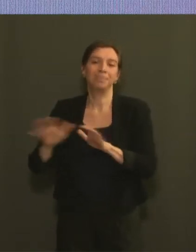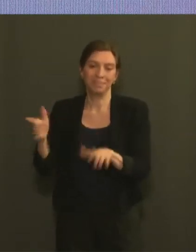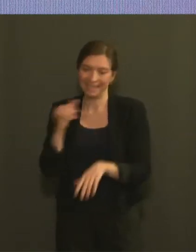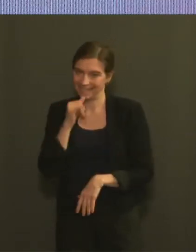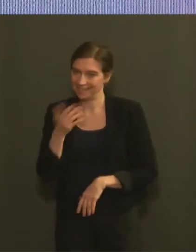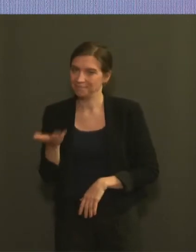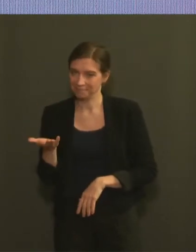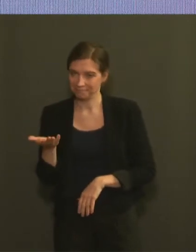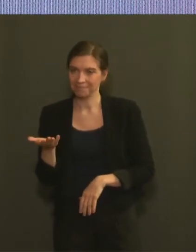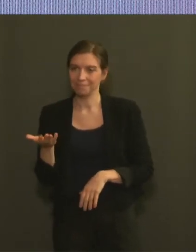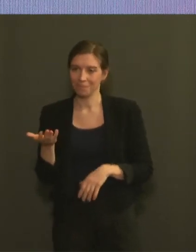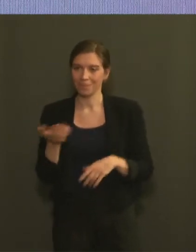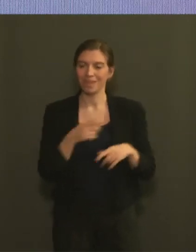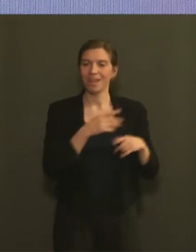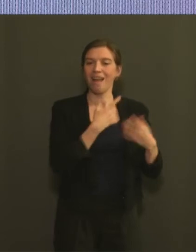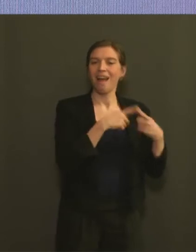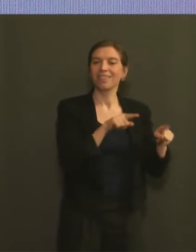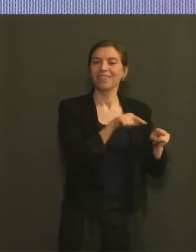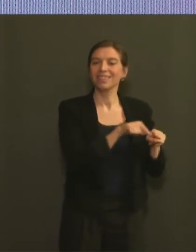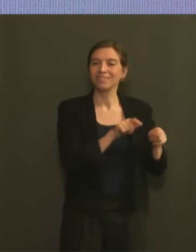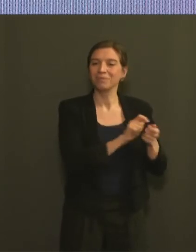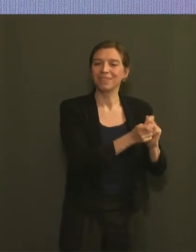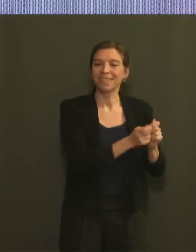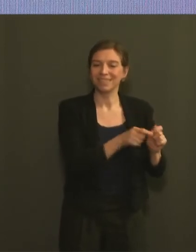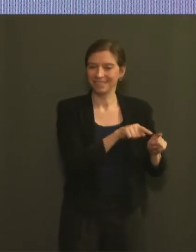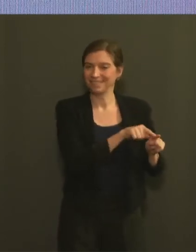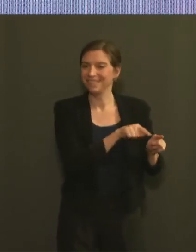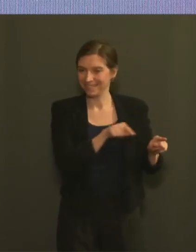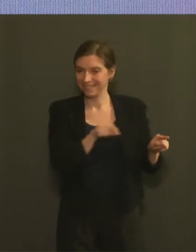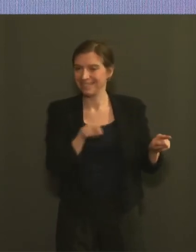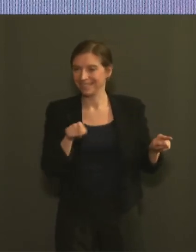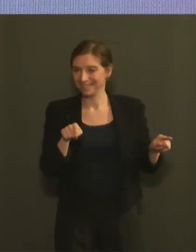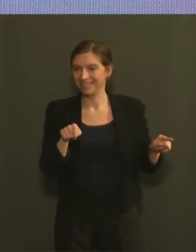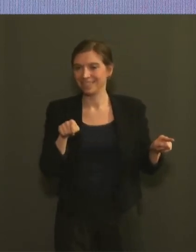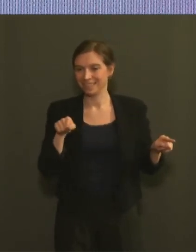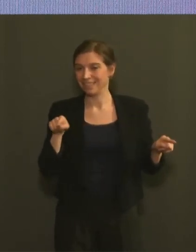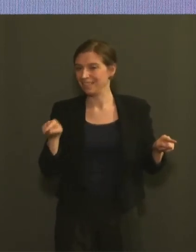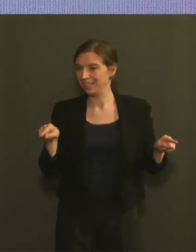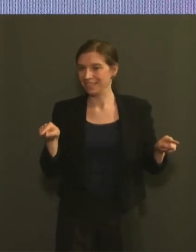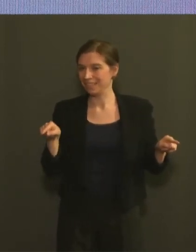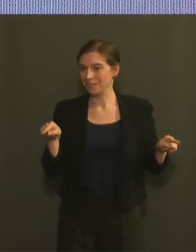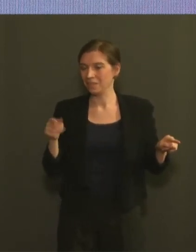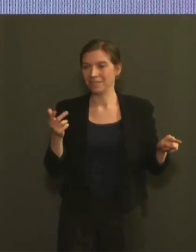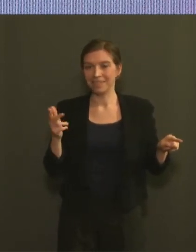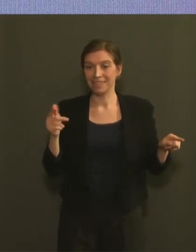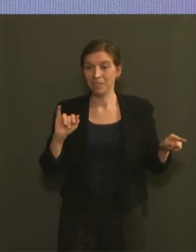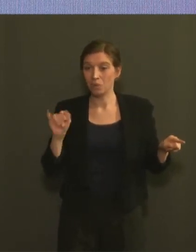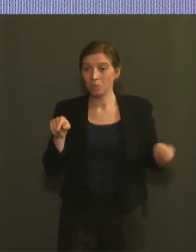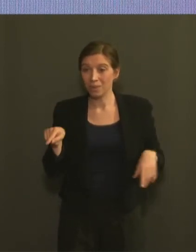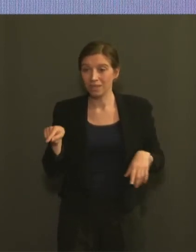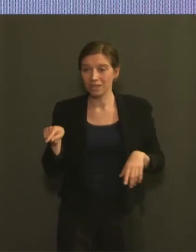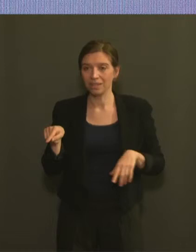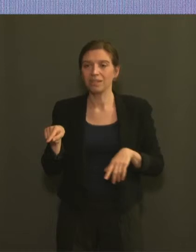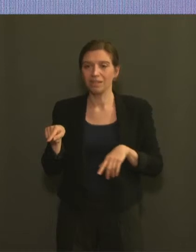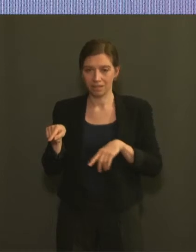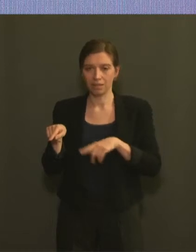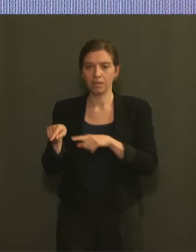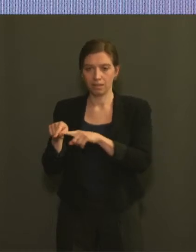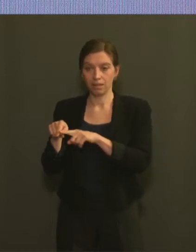variantes des variantes de soumettre les crises dont andré variante